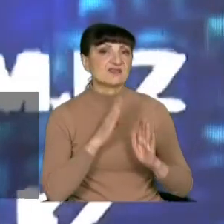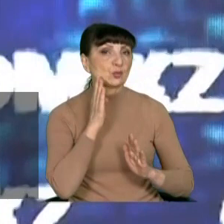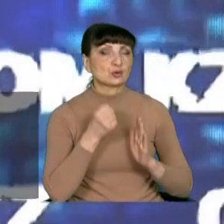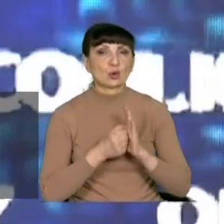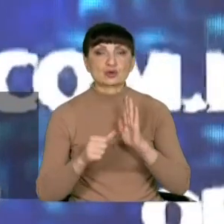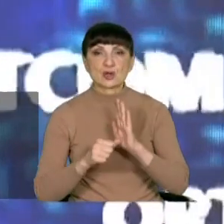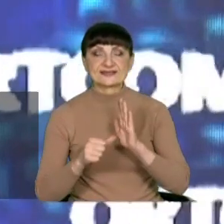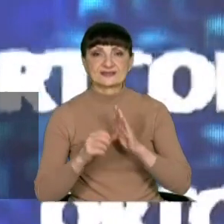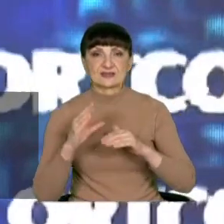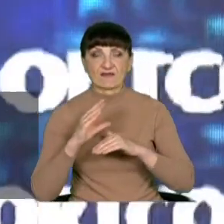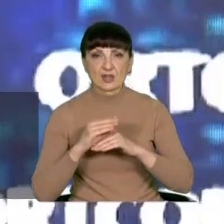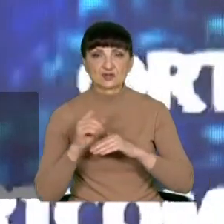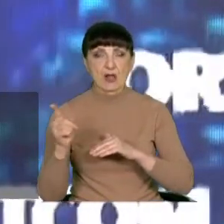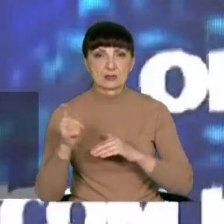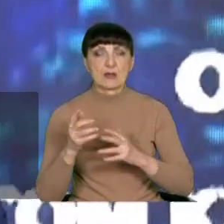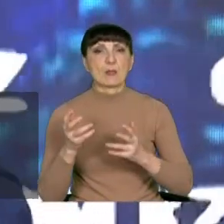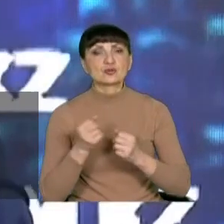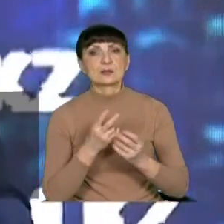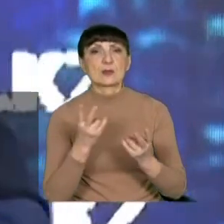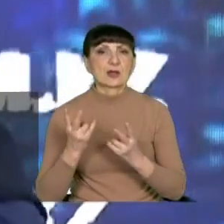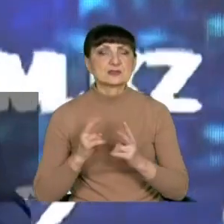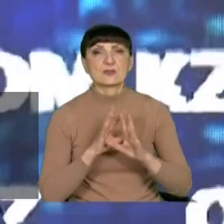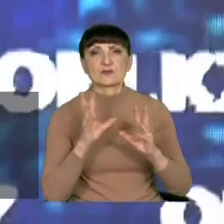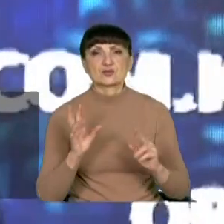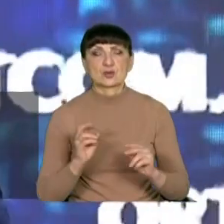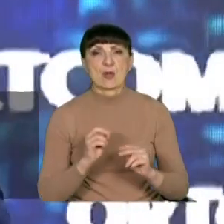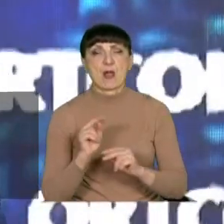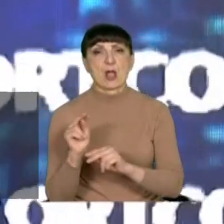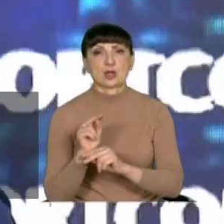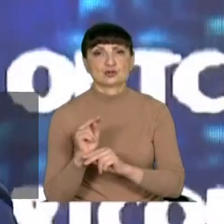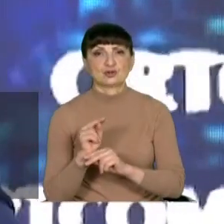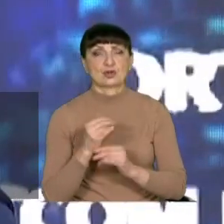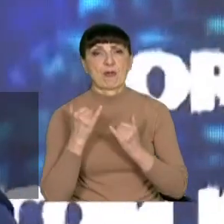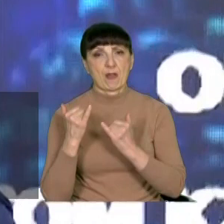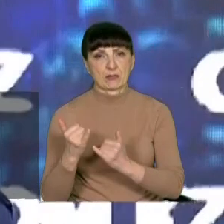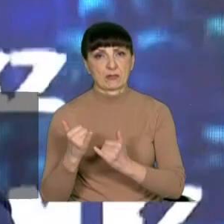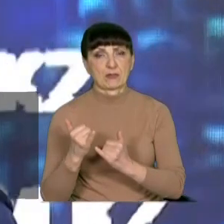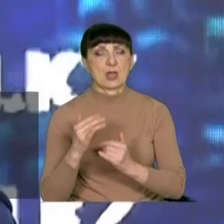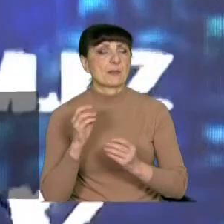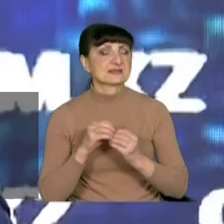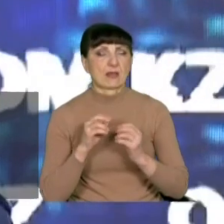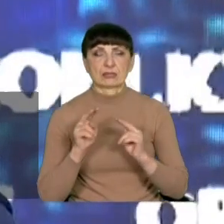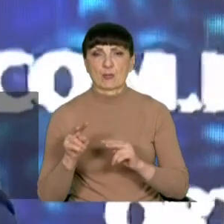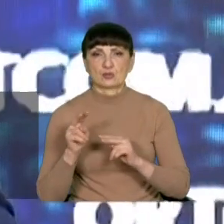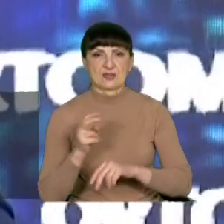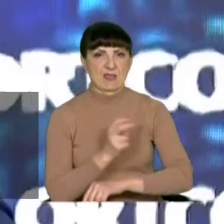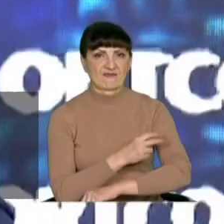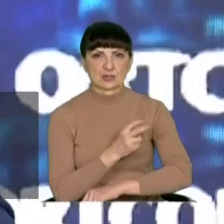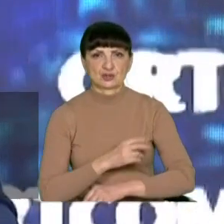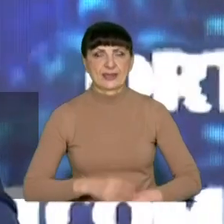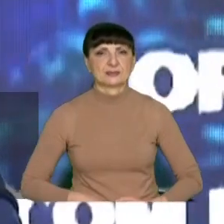6 вечера получают необходимую медицинскую помощь и находится под постоянным наблюдением врачей.